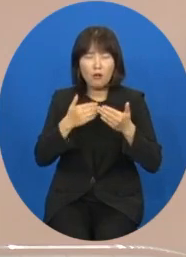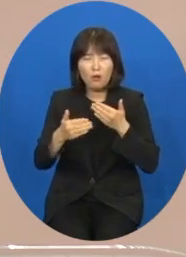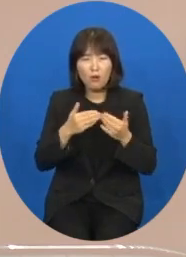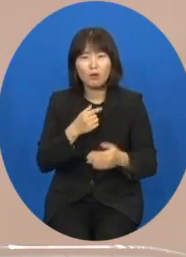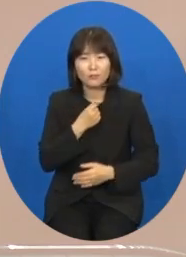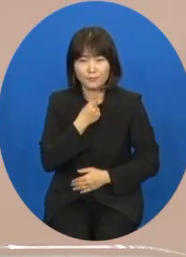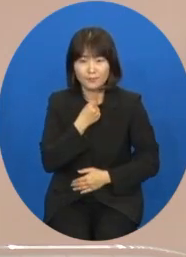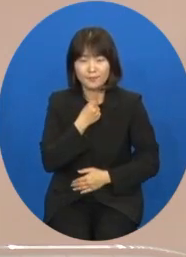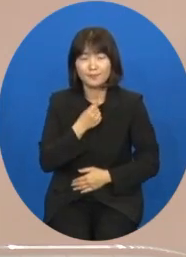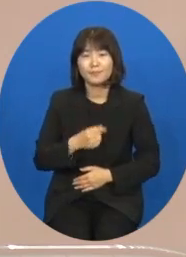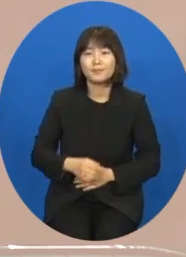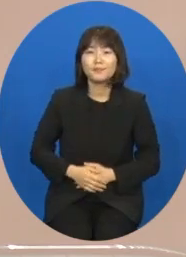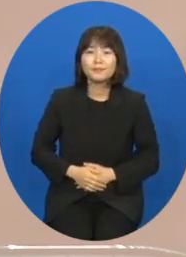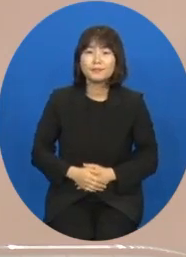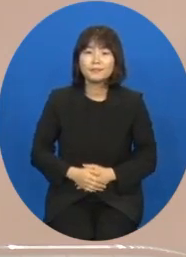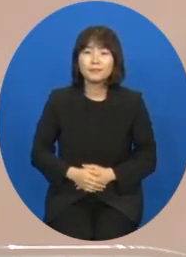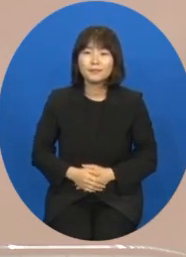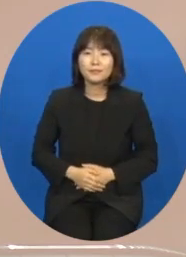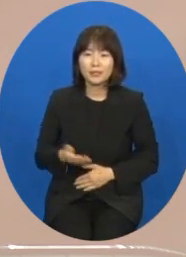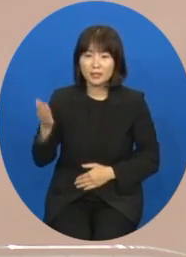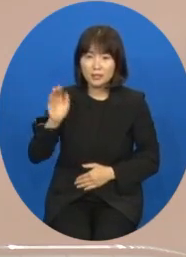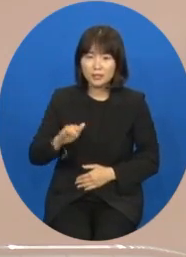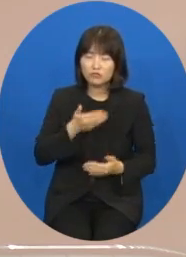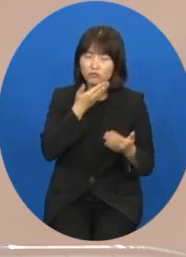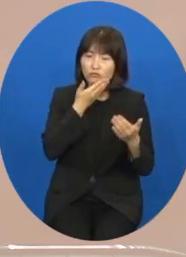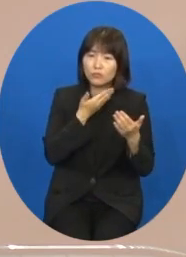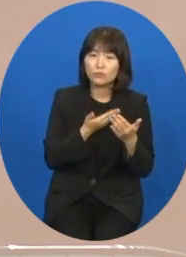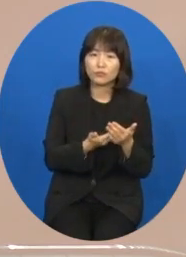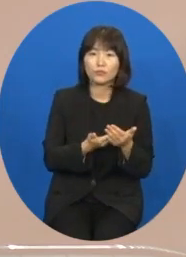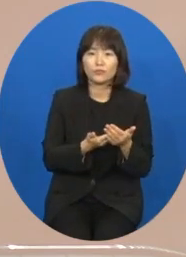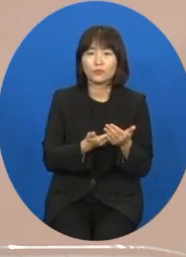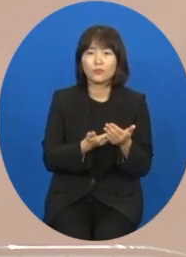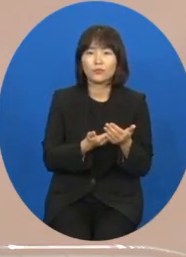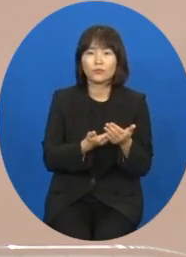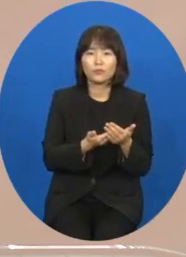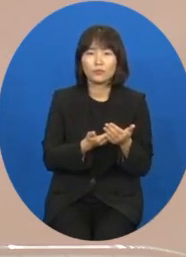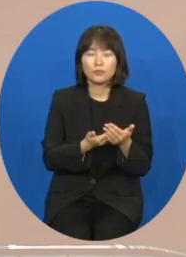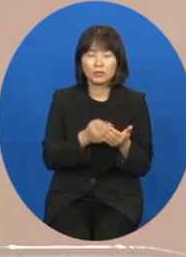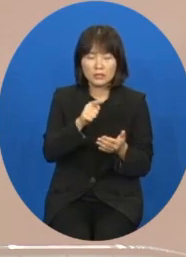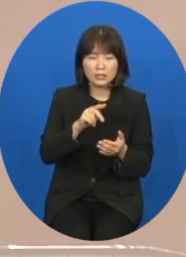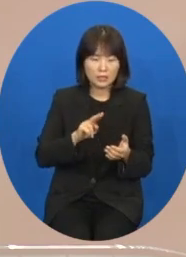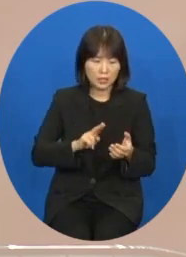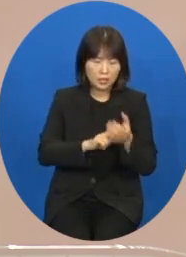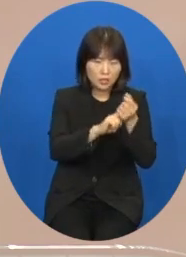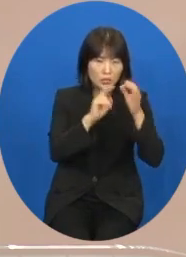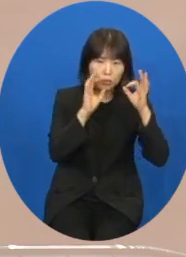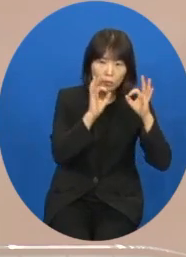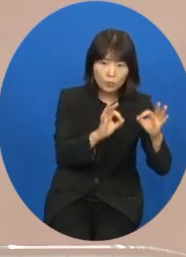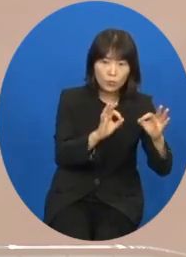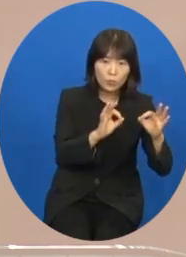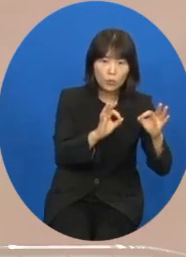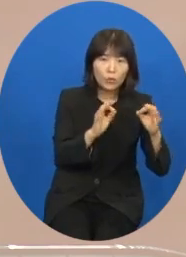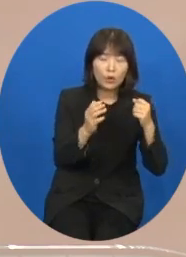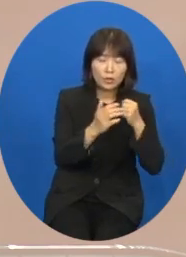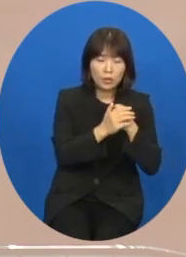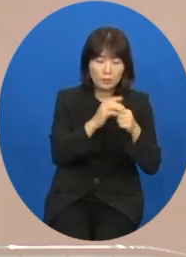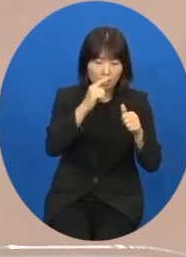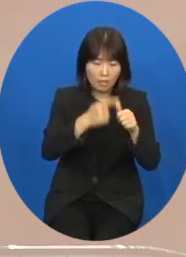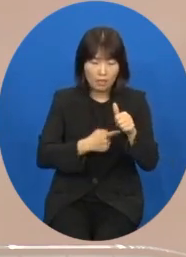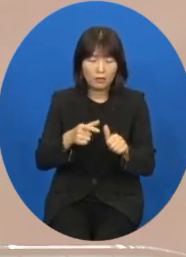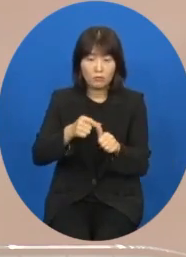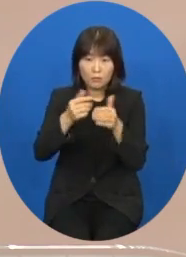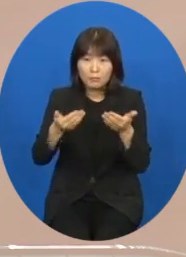들 정도예요. 그러나 중요한 것은 그런 기적을 보았다고 구원받는 것은